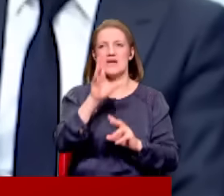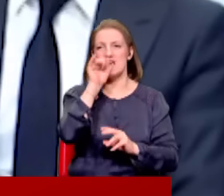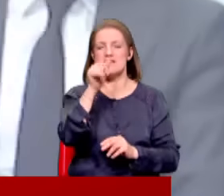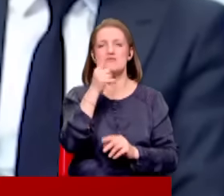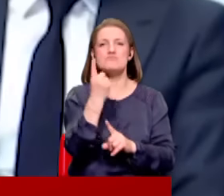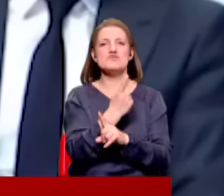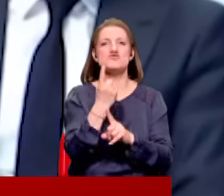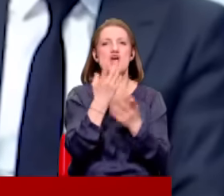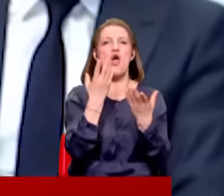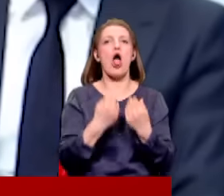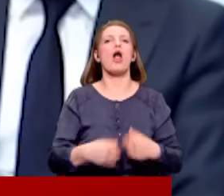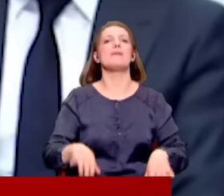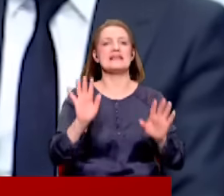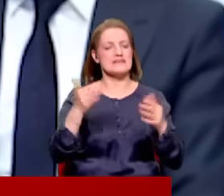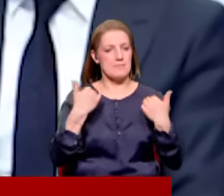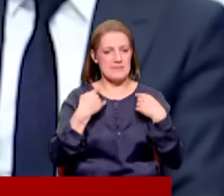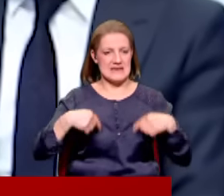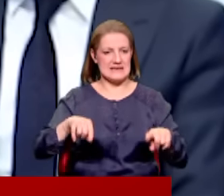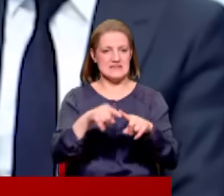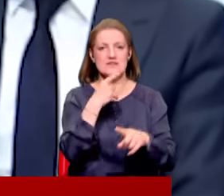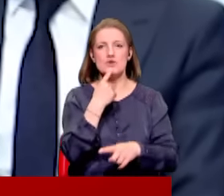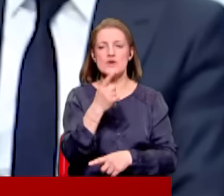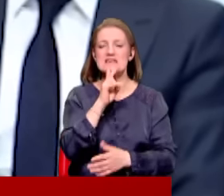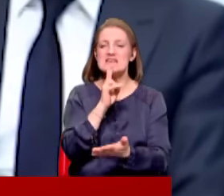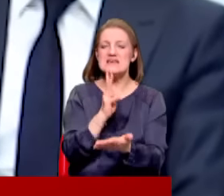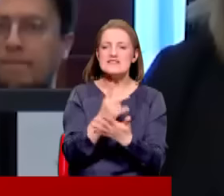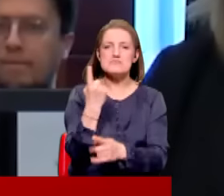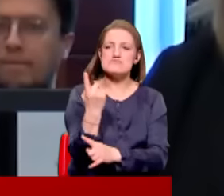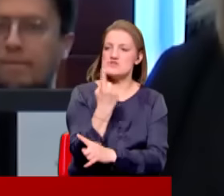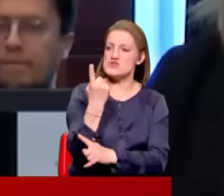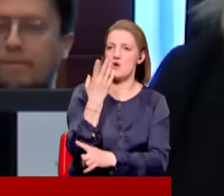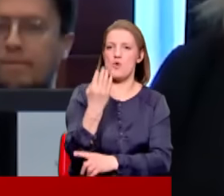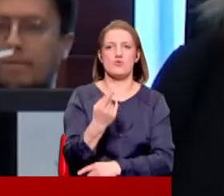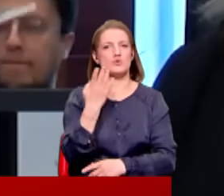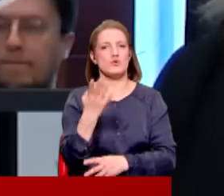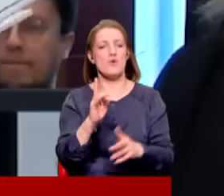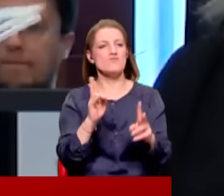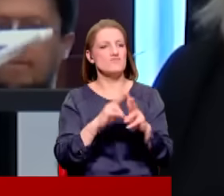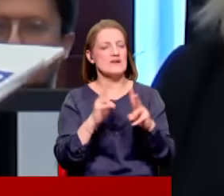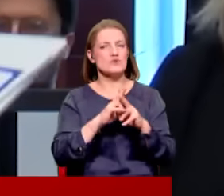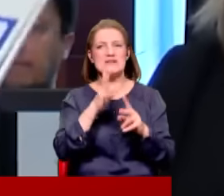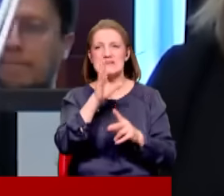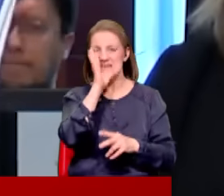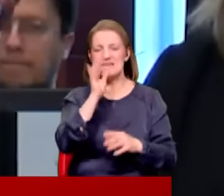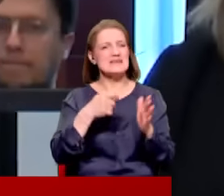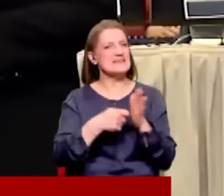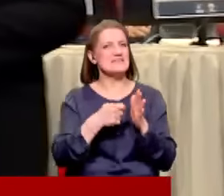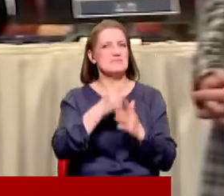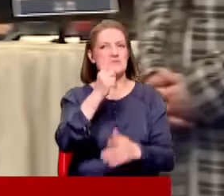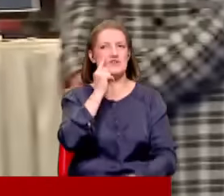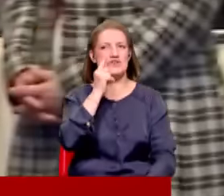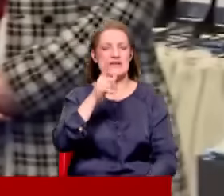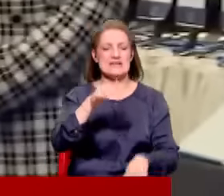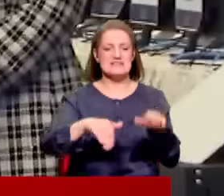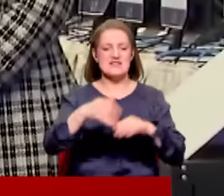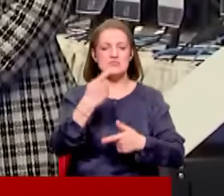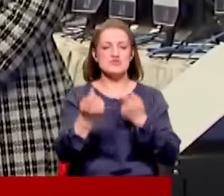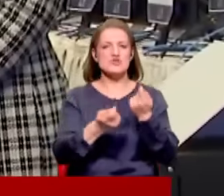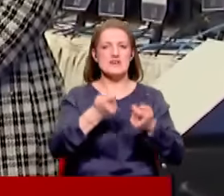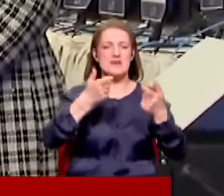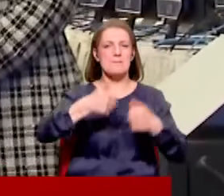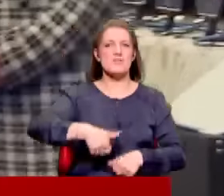ise biz diyoruz ki kesinlikle bir şeyler oldu. Kulislere göre faturanın kesileceği isimlerden birisi Seçim İşleri